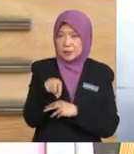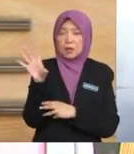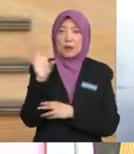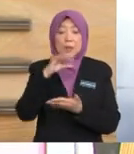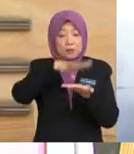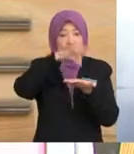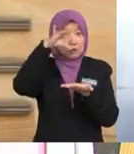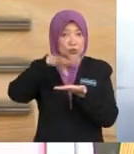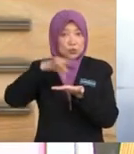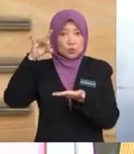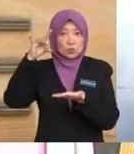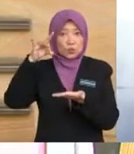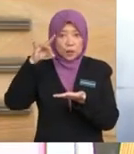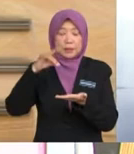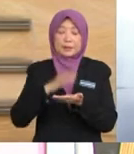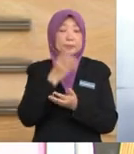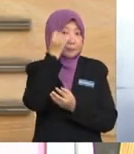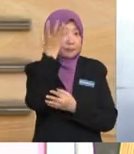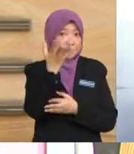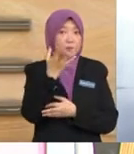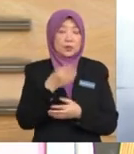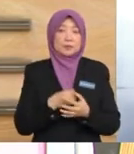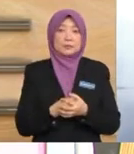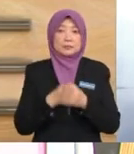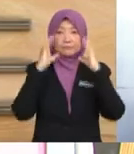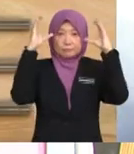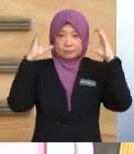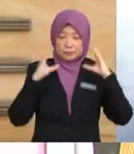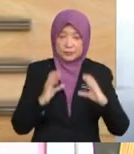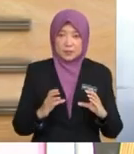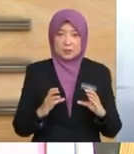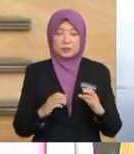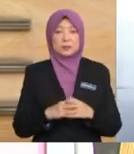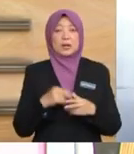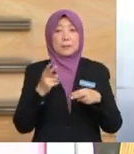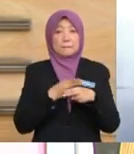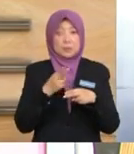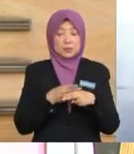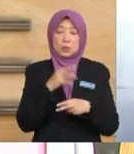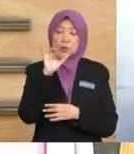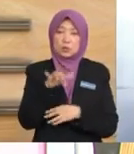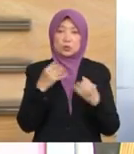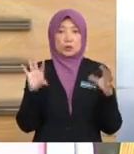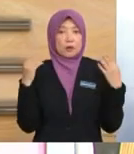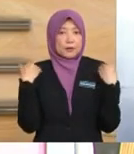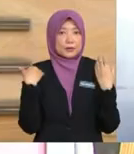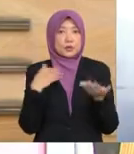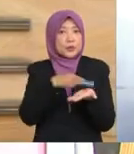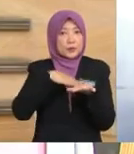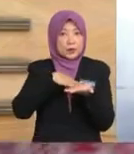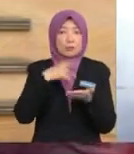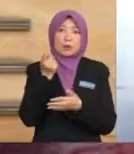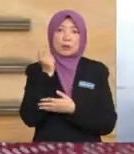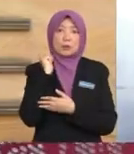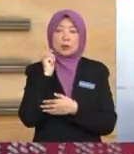Okay. Oh, tak boleh. Ini tips ya, cikgu bagi tips iaitu pisau yang ada krim tadi kita ada tak lebihan. Boleh tak